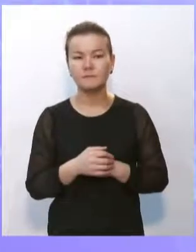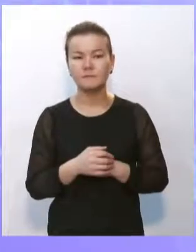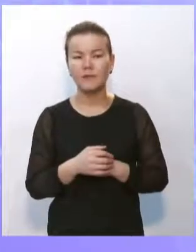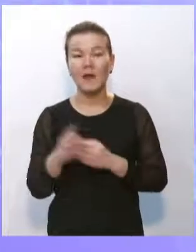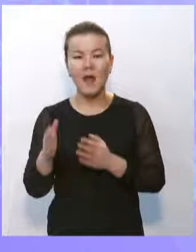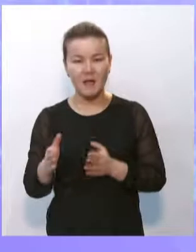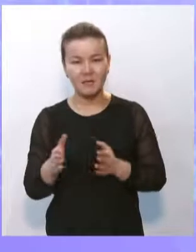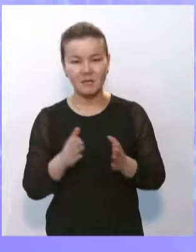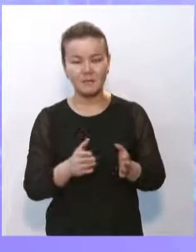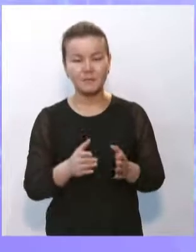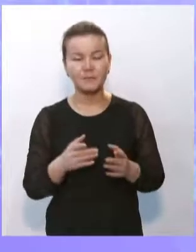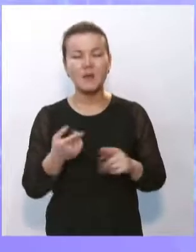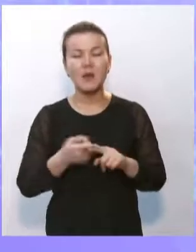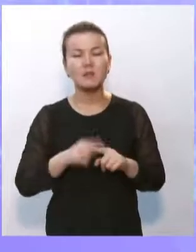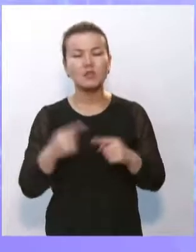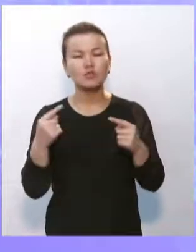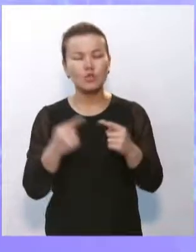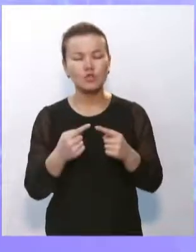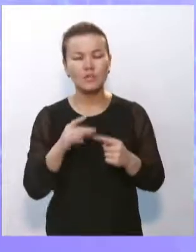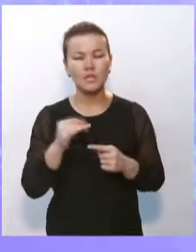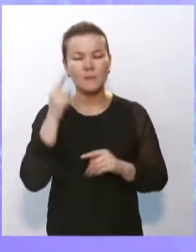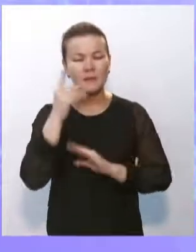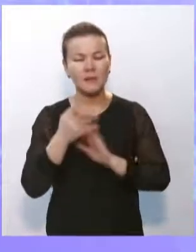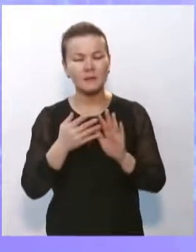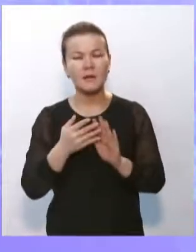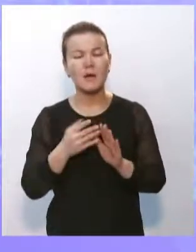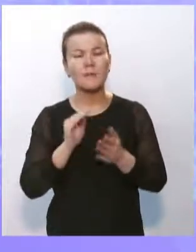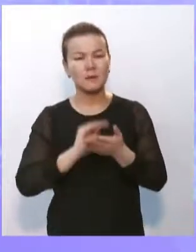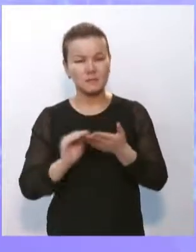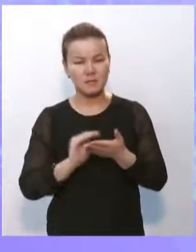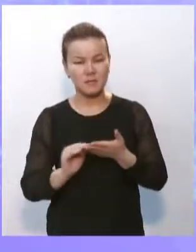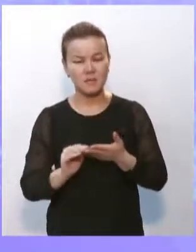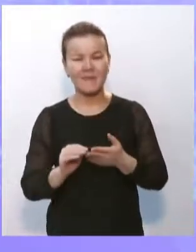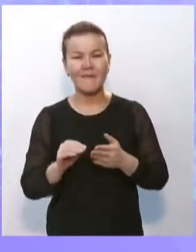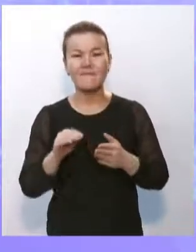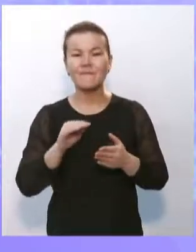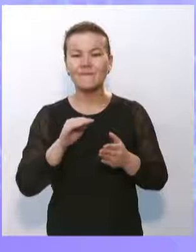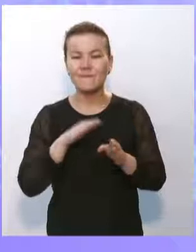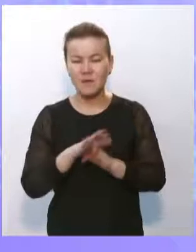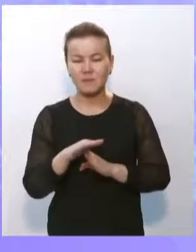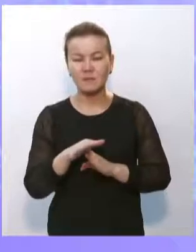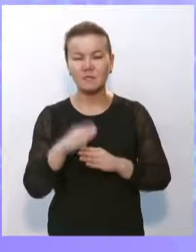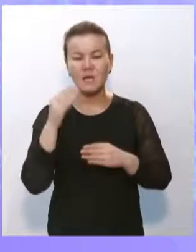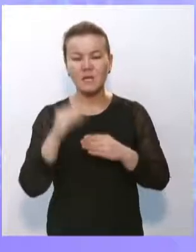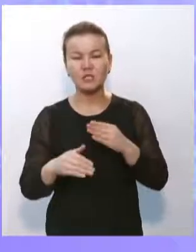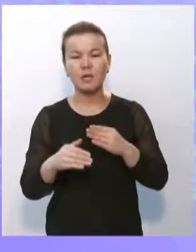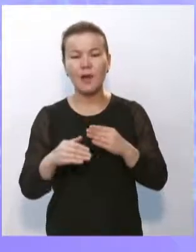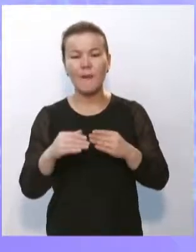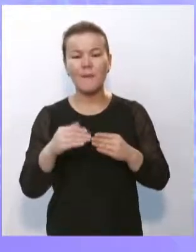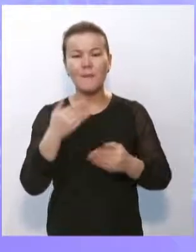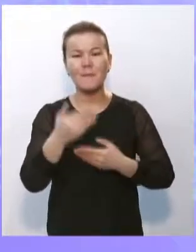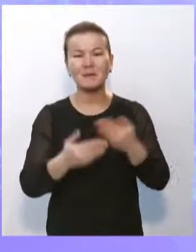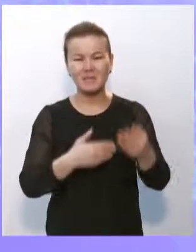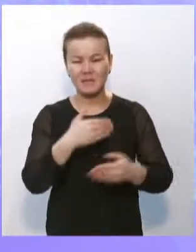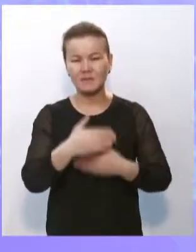алгоритм это точное и понятное предписание выполнить конечную последовательность действий